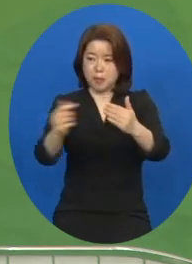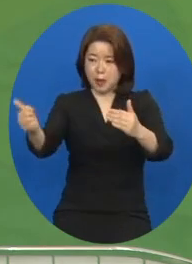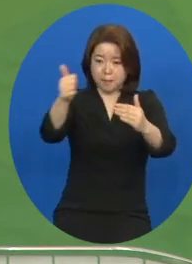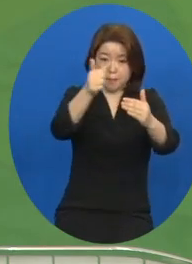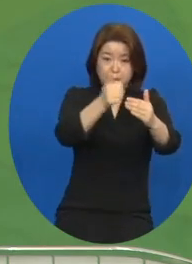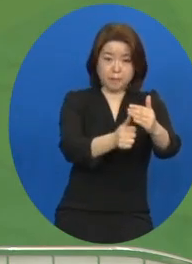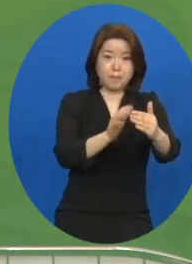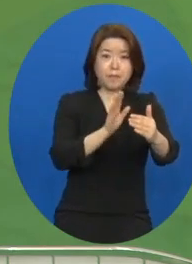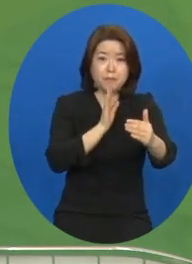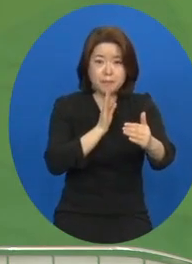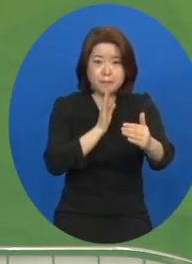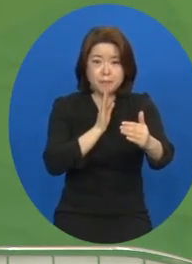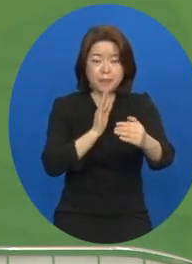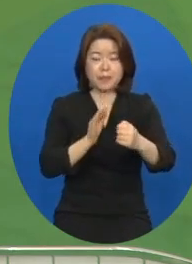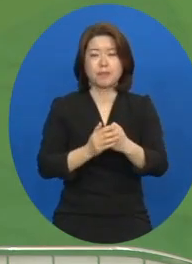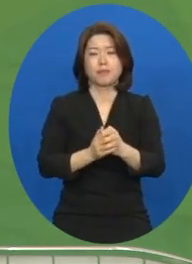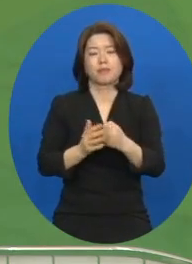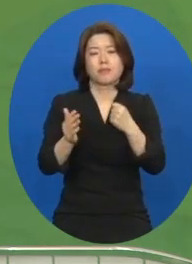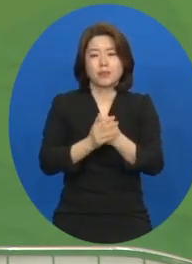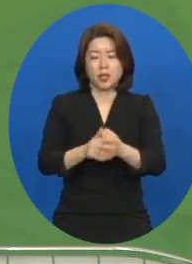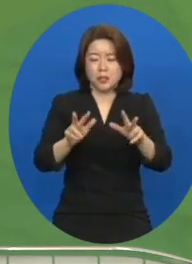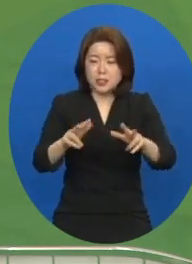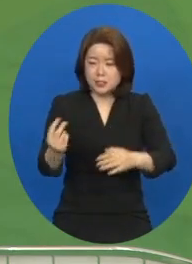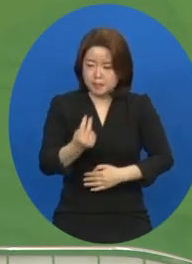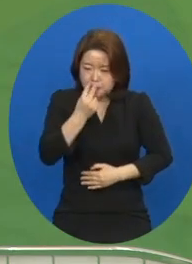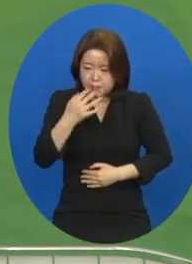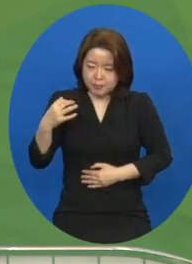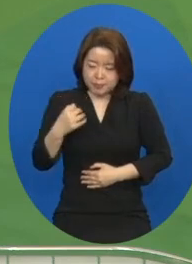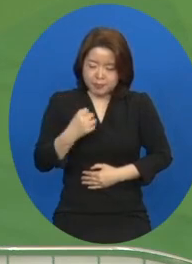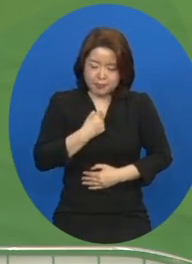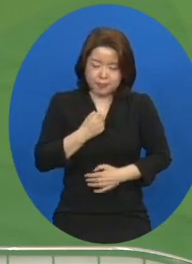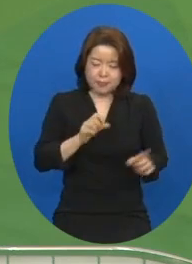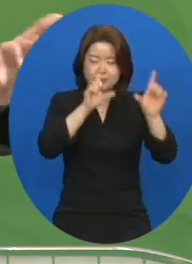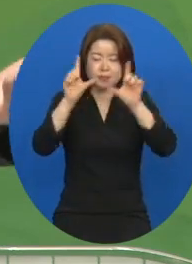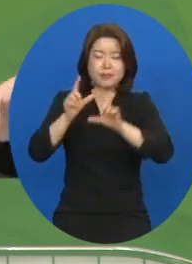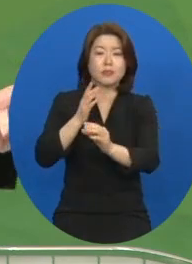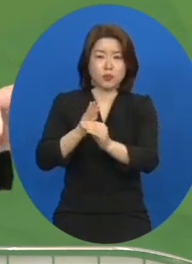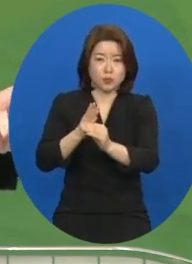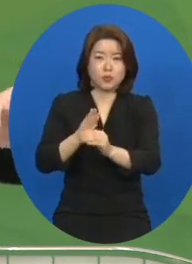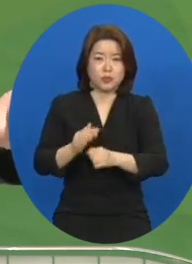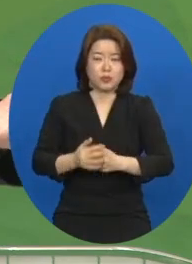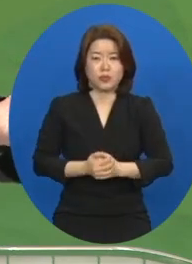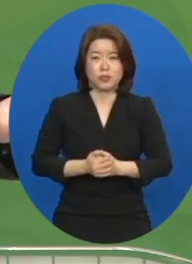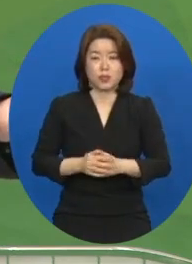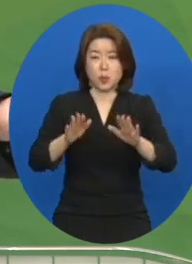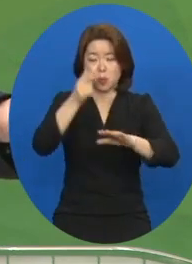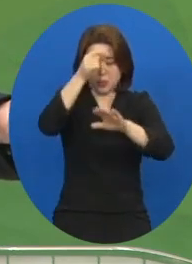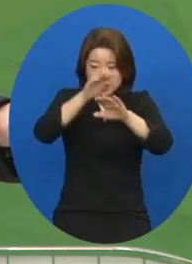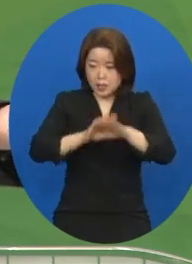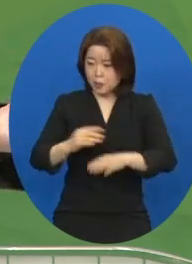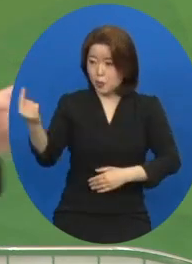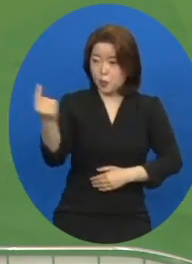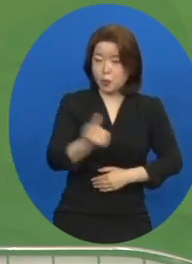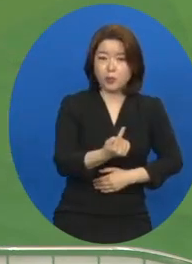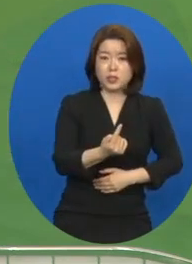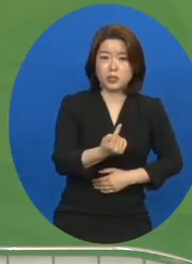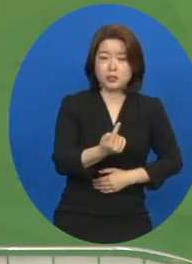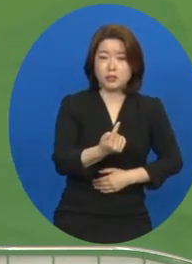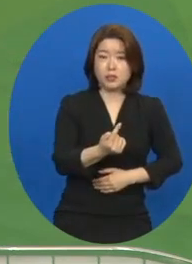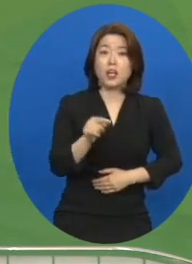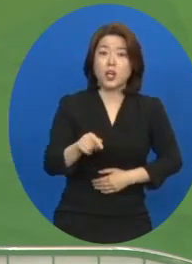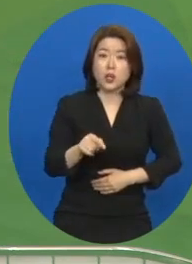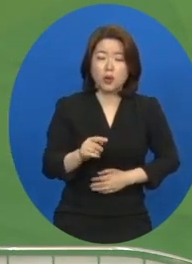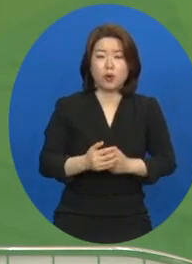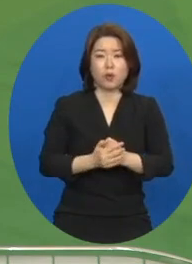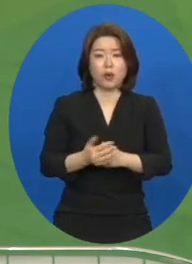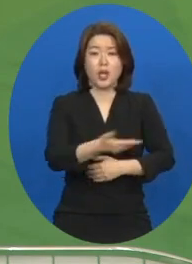임하셨잖아요. 그래서 여러분이 생명을 가지고 살잖아요. 오늘 예배드리러 오신 것이 여러분 안에